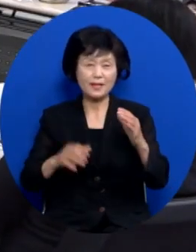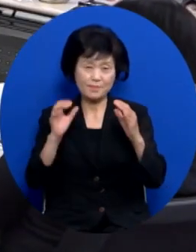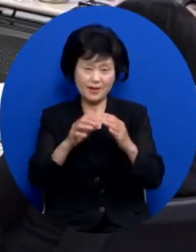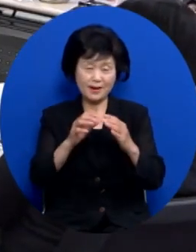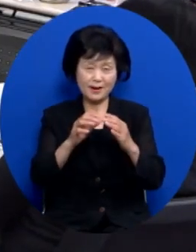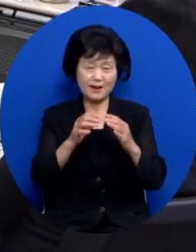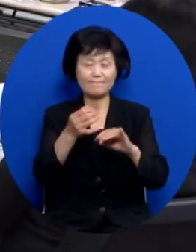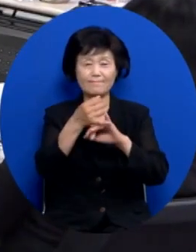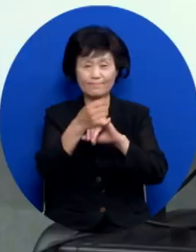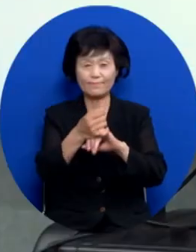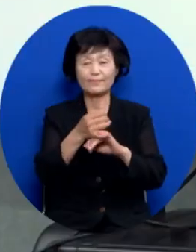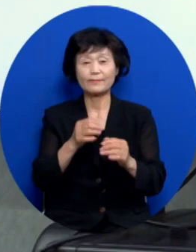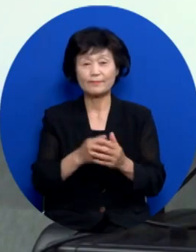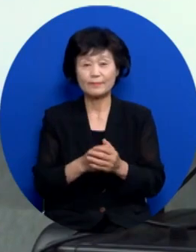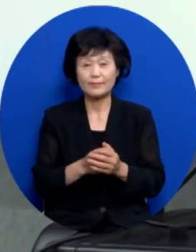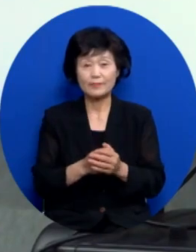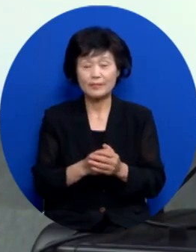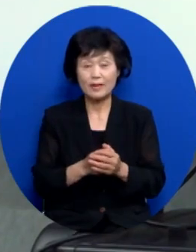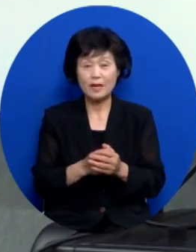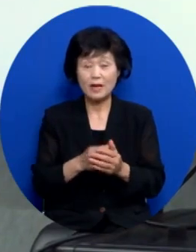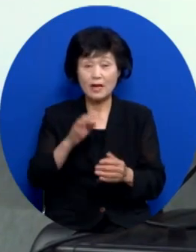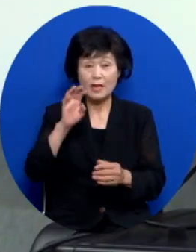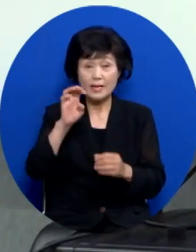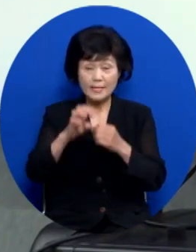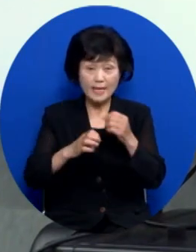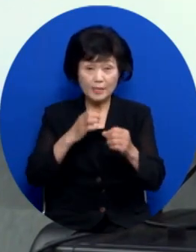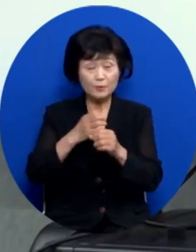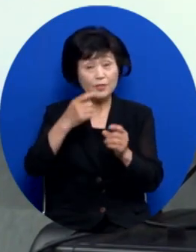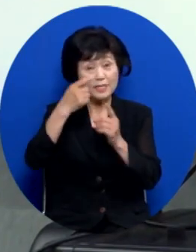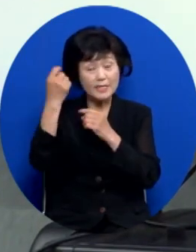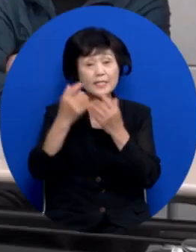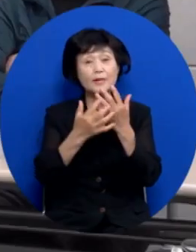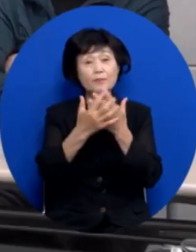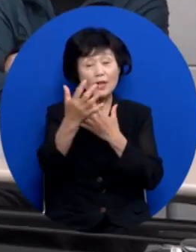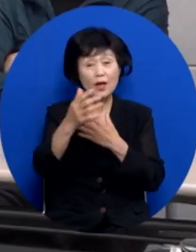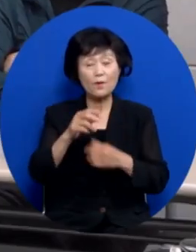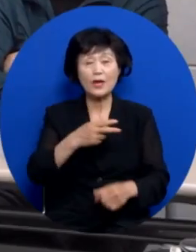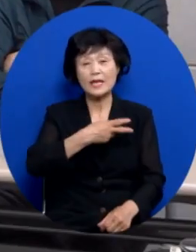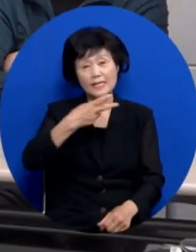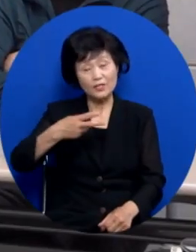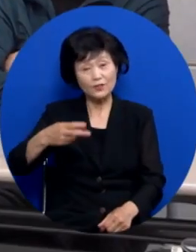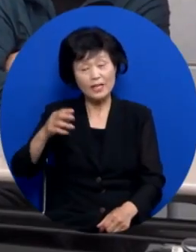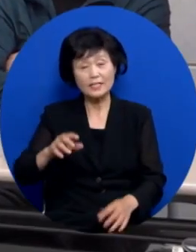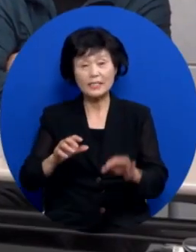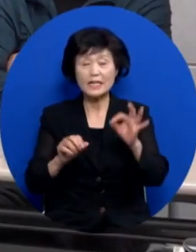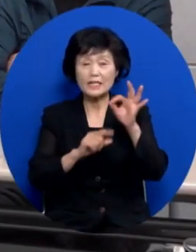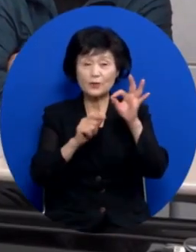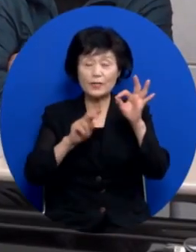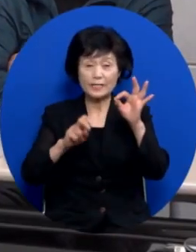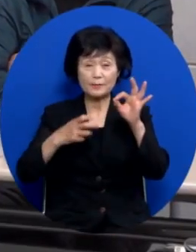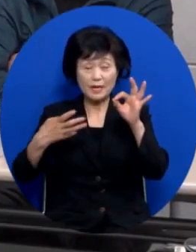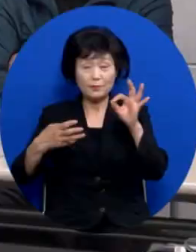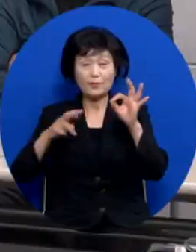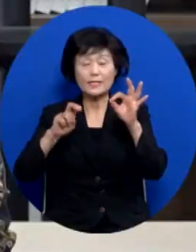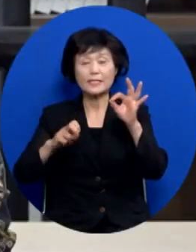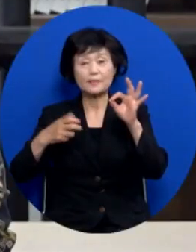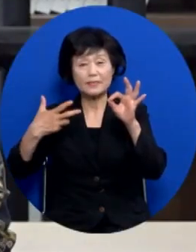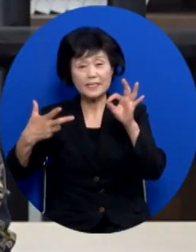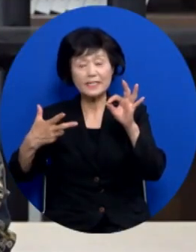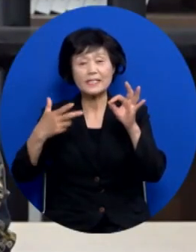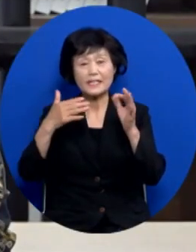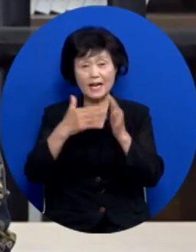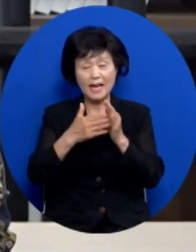아시아 복음주의 연맹은 제40주년 기념 대회를 인도네시아에서 10월 24일부터 27일까지